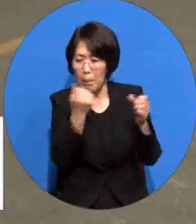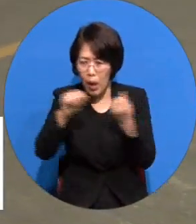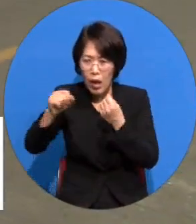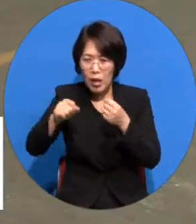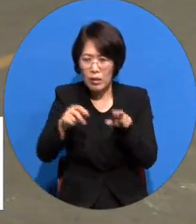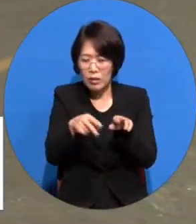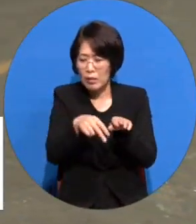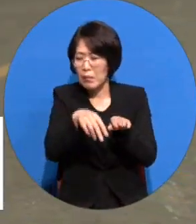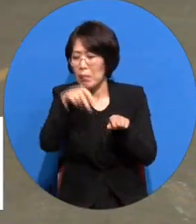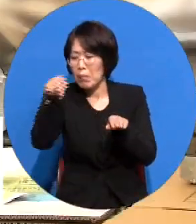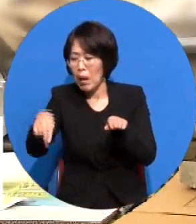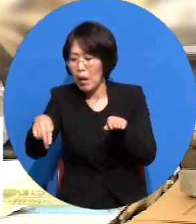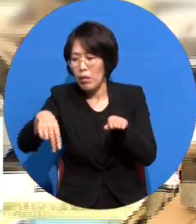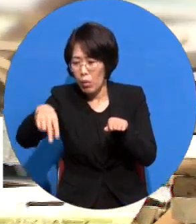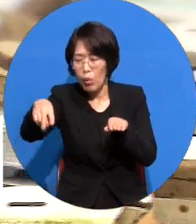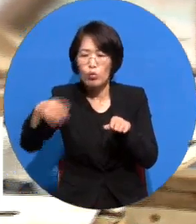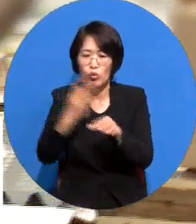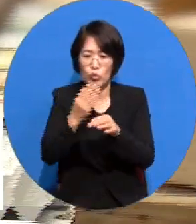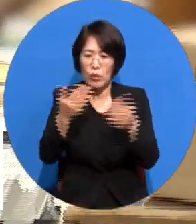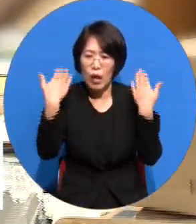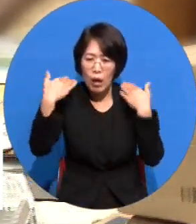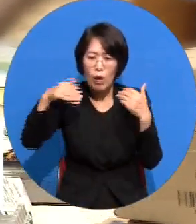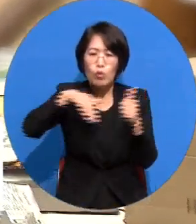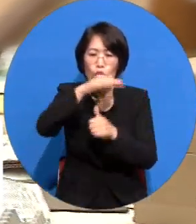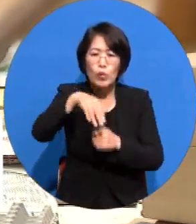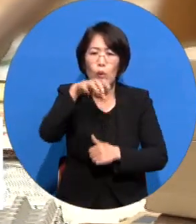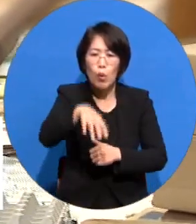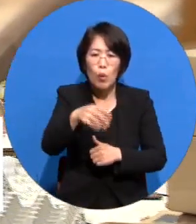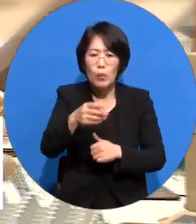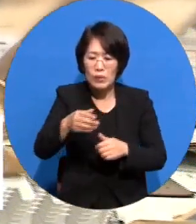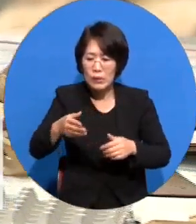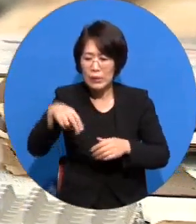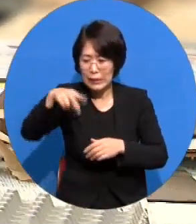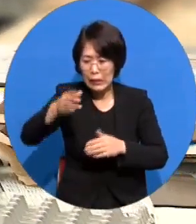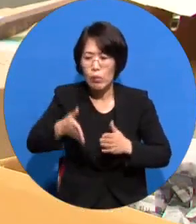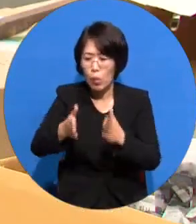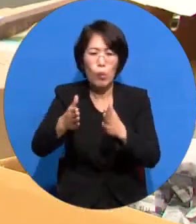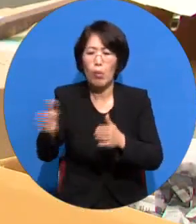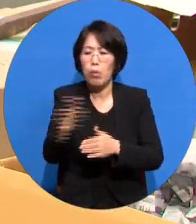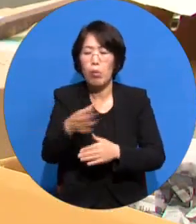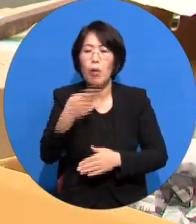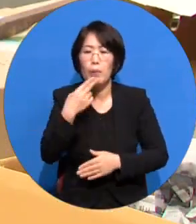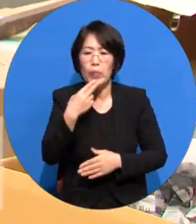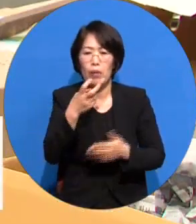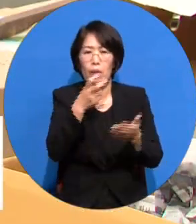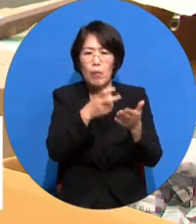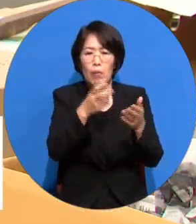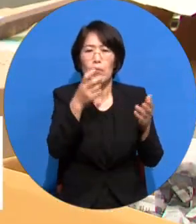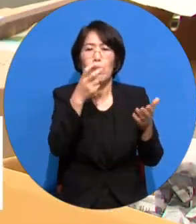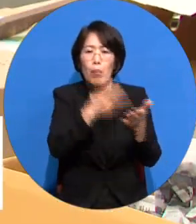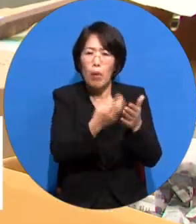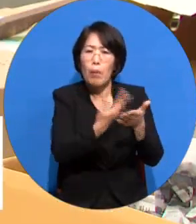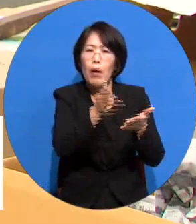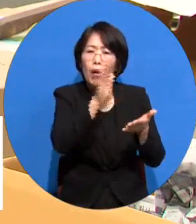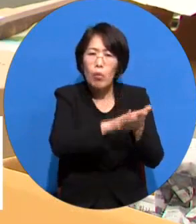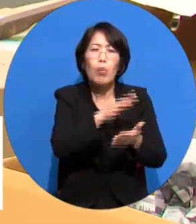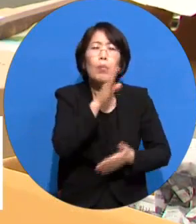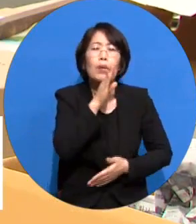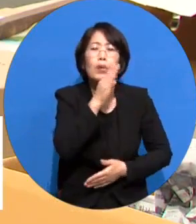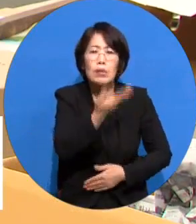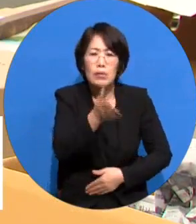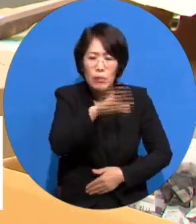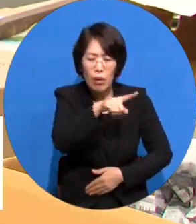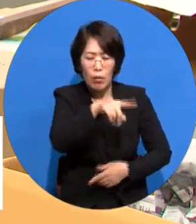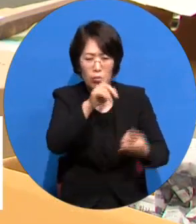쪽으로 길을 걷고 있습니다. 학교 주변이지만 인도가 없기 때문입니다. 그 개정이 그렇게 있다고